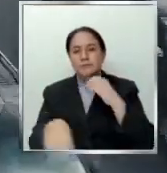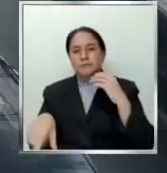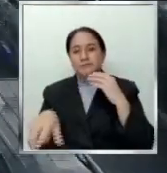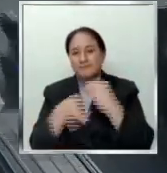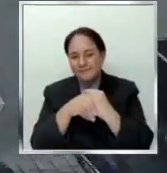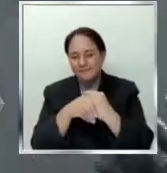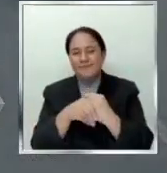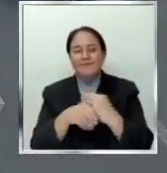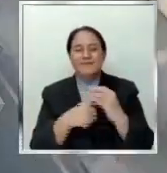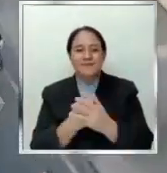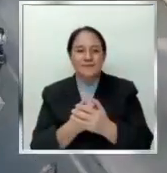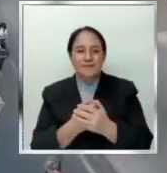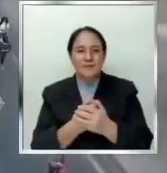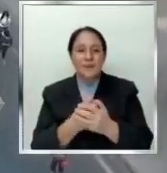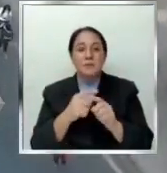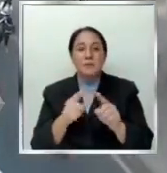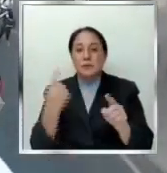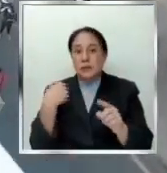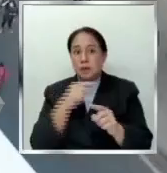po para doon. Yes. Pero sa amin ho,